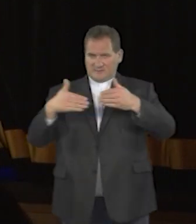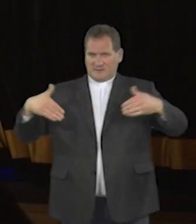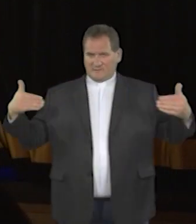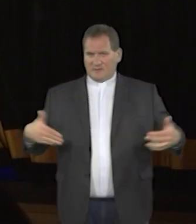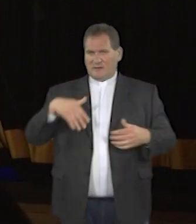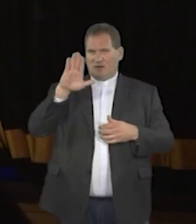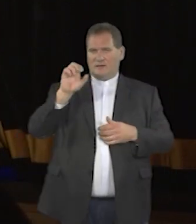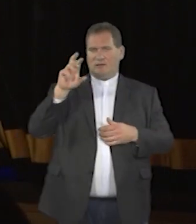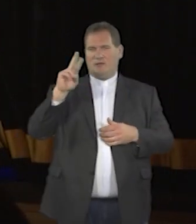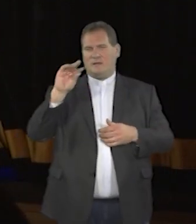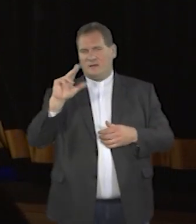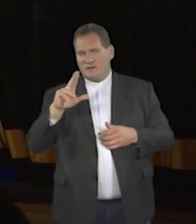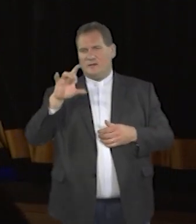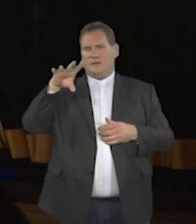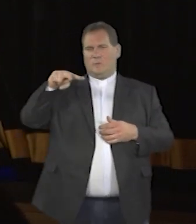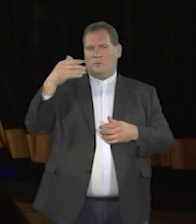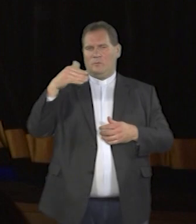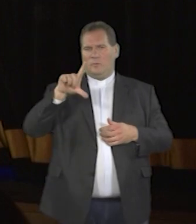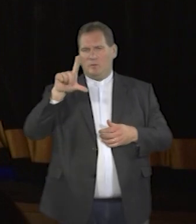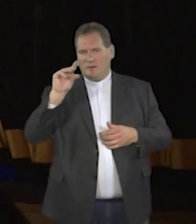Gumulec, zapraszam.